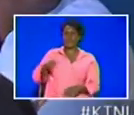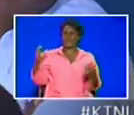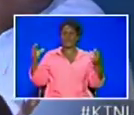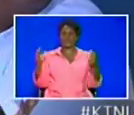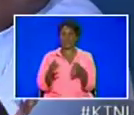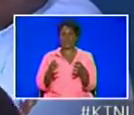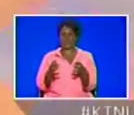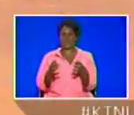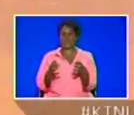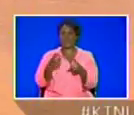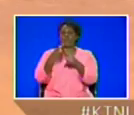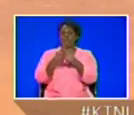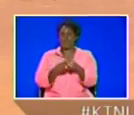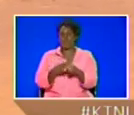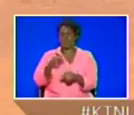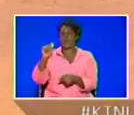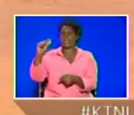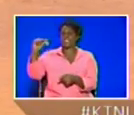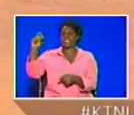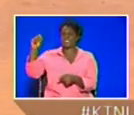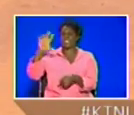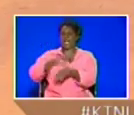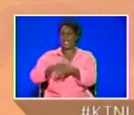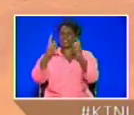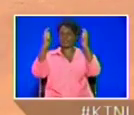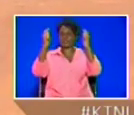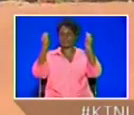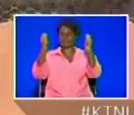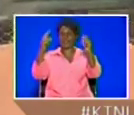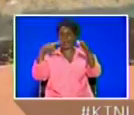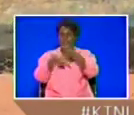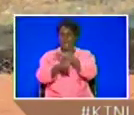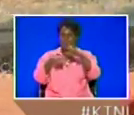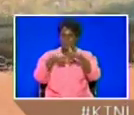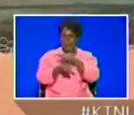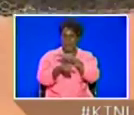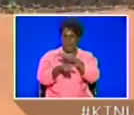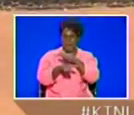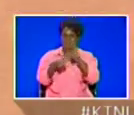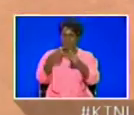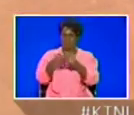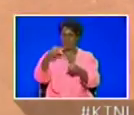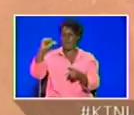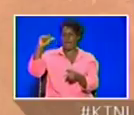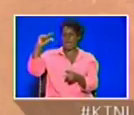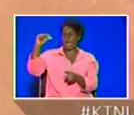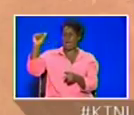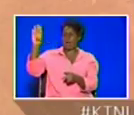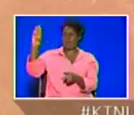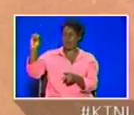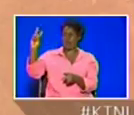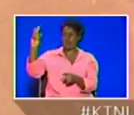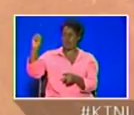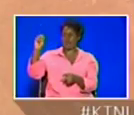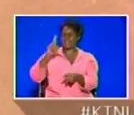Natalie Connell kutoka Argentina aliibuka na ushindi wa kumlaza Celestin Abomo kutoka Gabon kwenye finali.